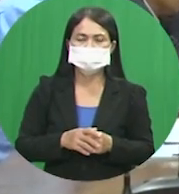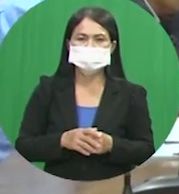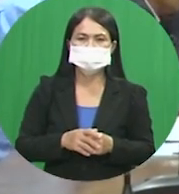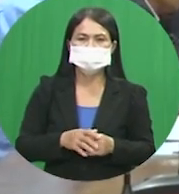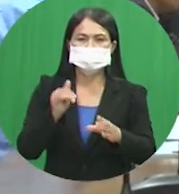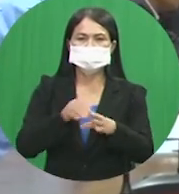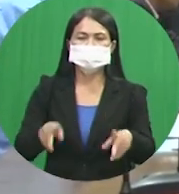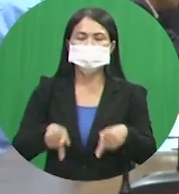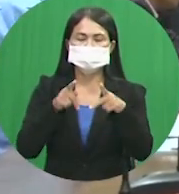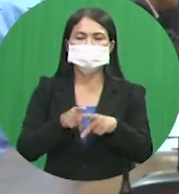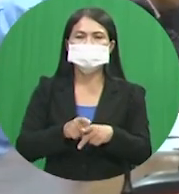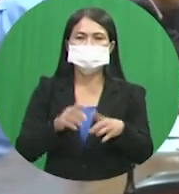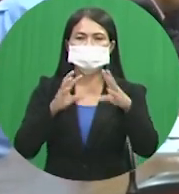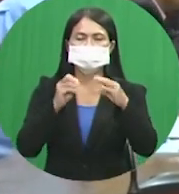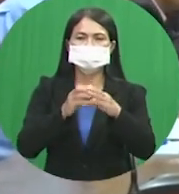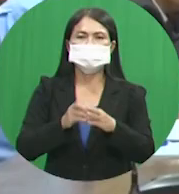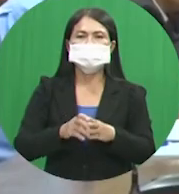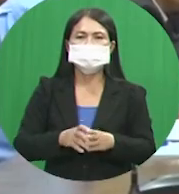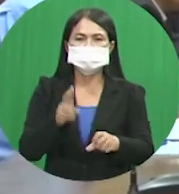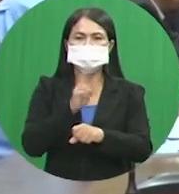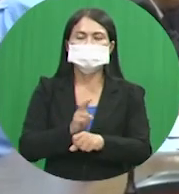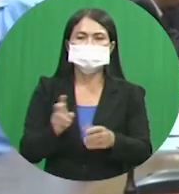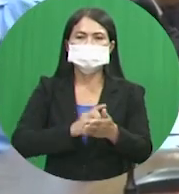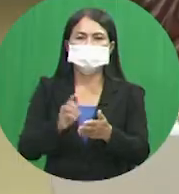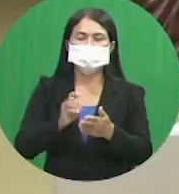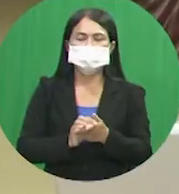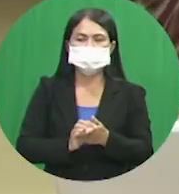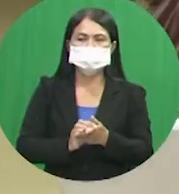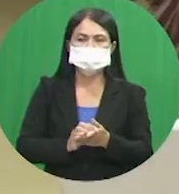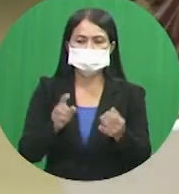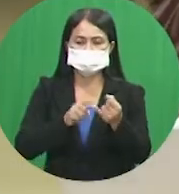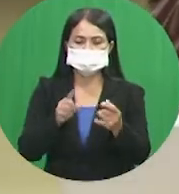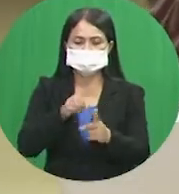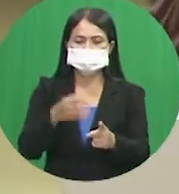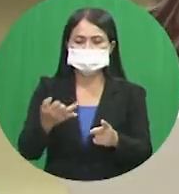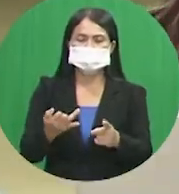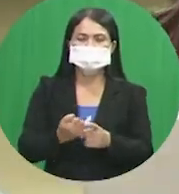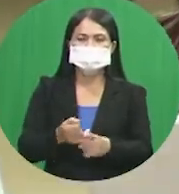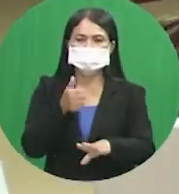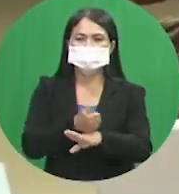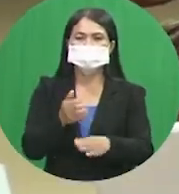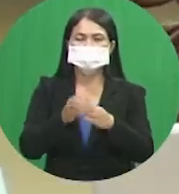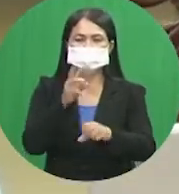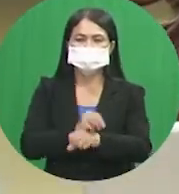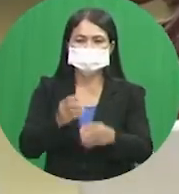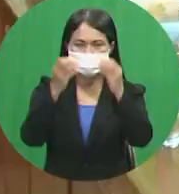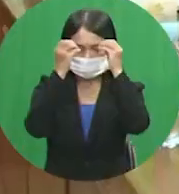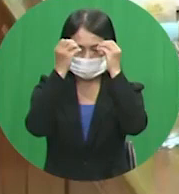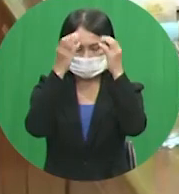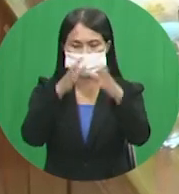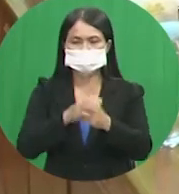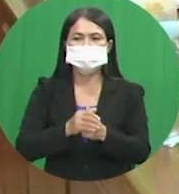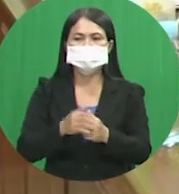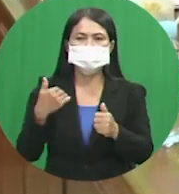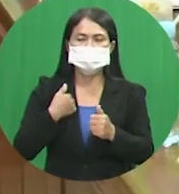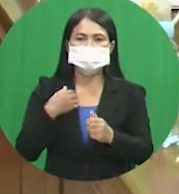នៅក្នុងឱកាសនៃកិច្ចប្រជុំសាមញ្ញប្រចាំសប្តាហ៍ចុងខែកក្កដារបស់ថ្នាក់ដឹកនាំក្រសួងព័ត៌មានដែ